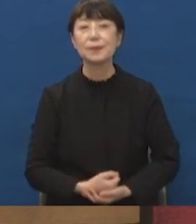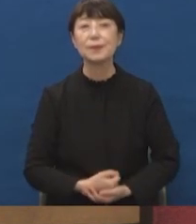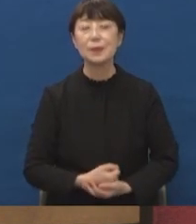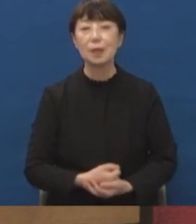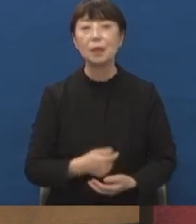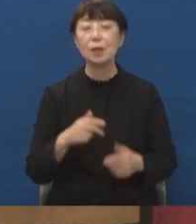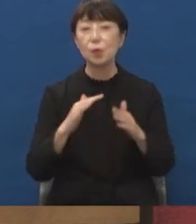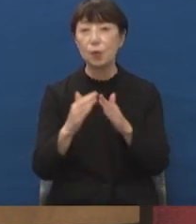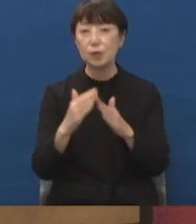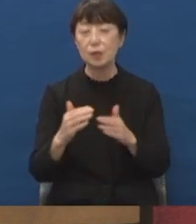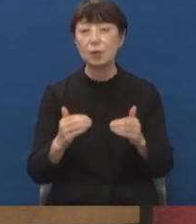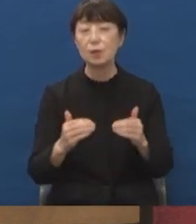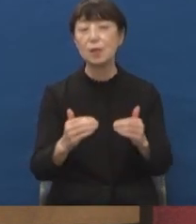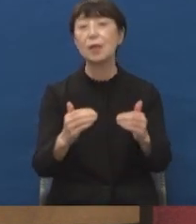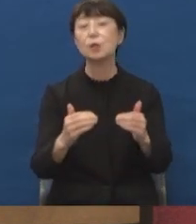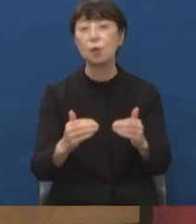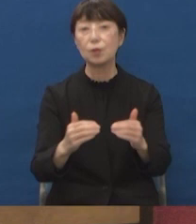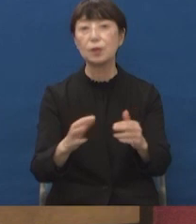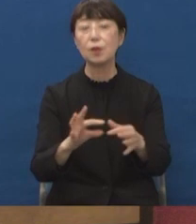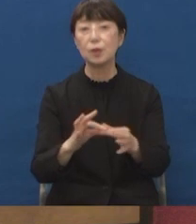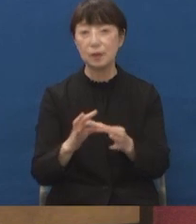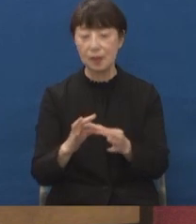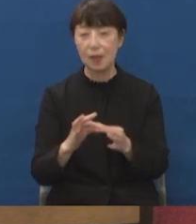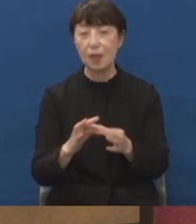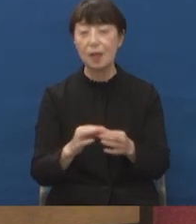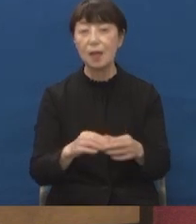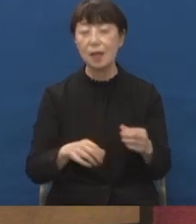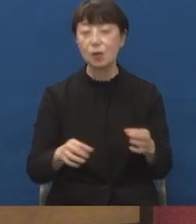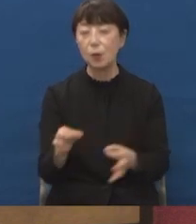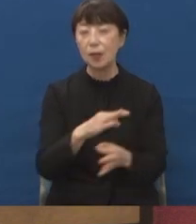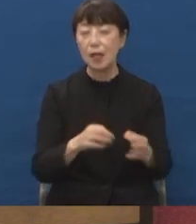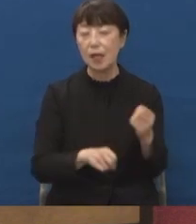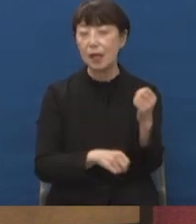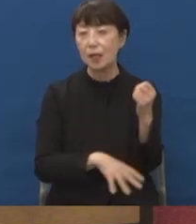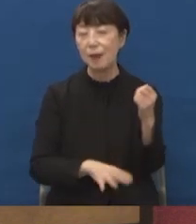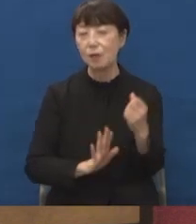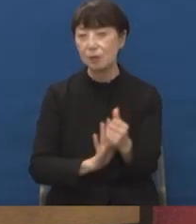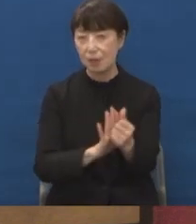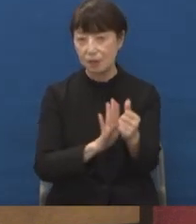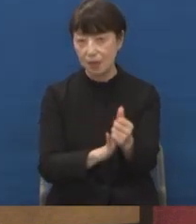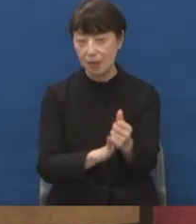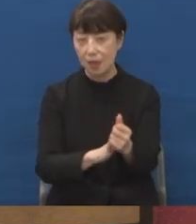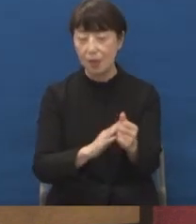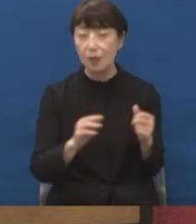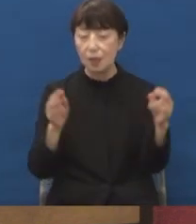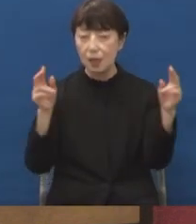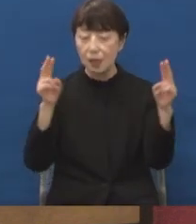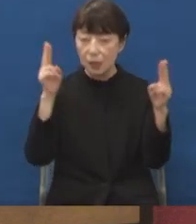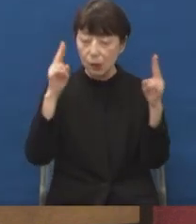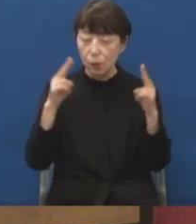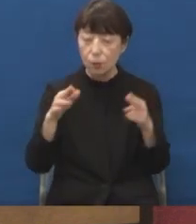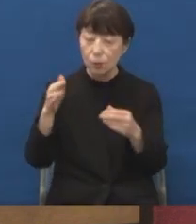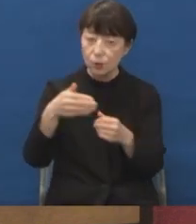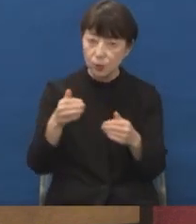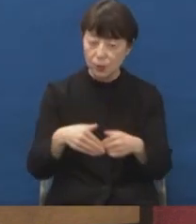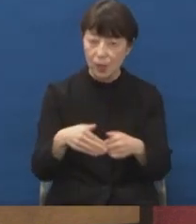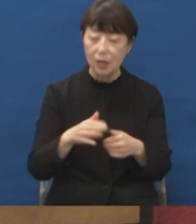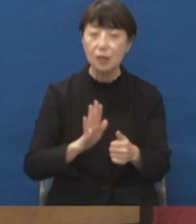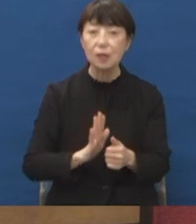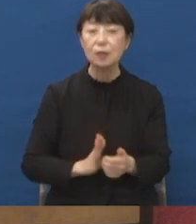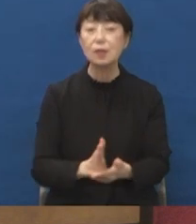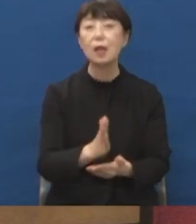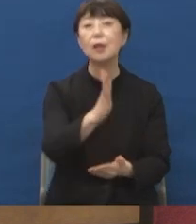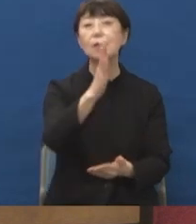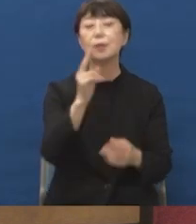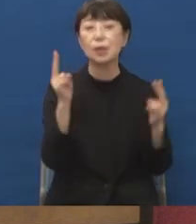略において、地元企業の経営基盤の下支え、企業誘致の促進、スタートアップ企業の支援が欠かせ